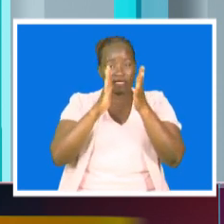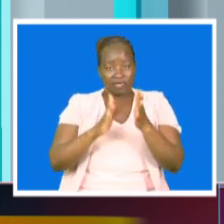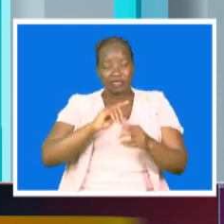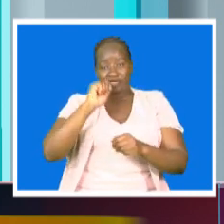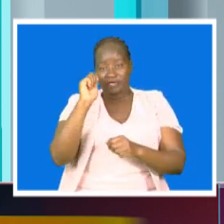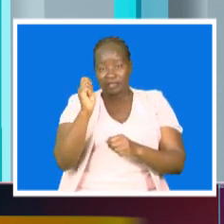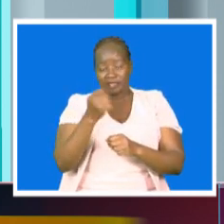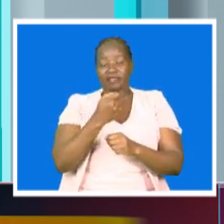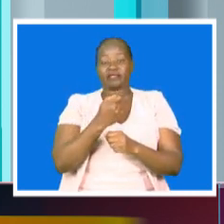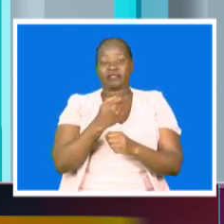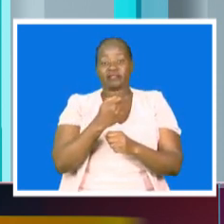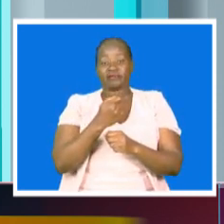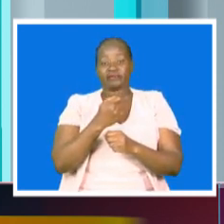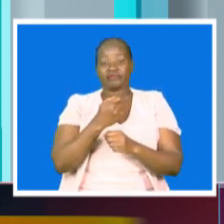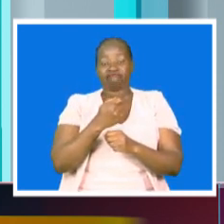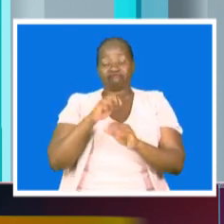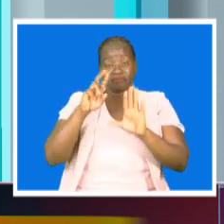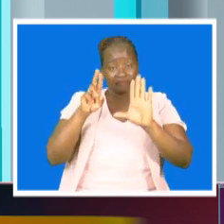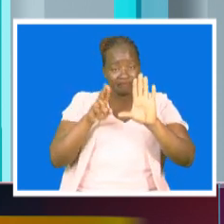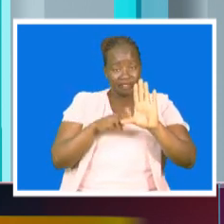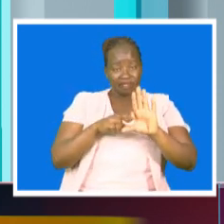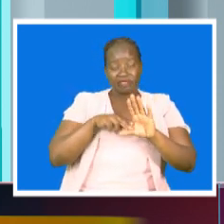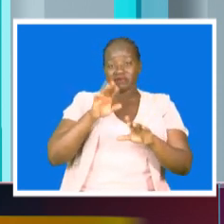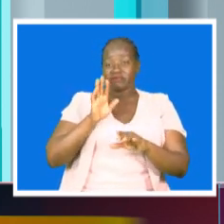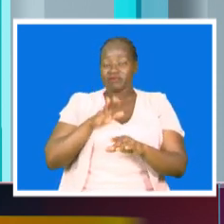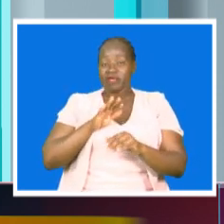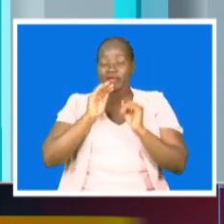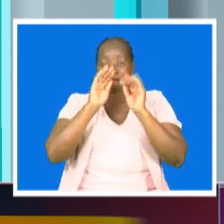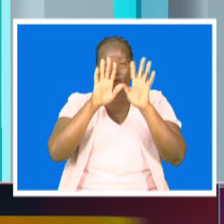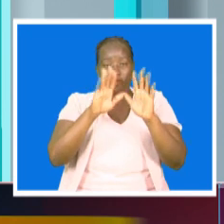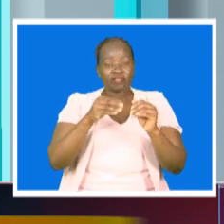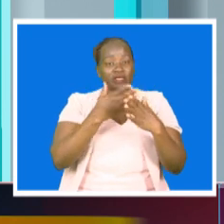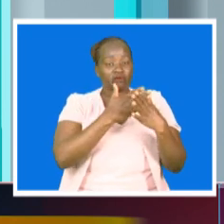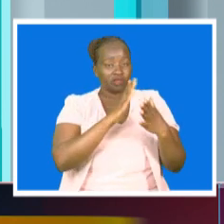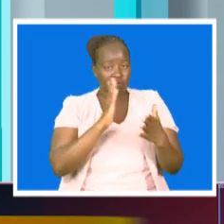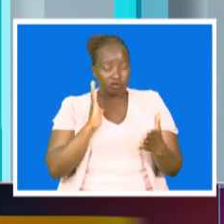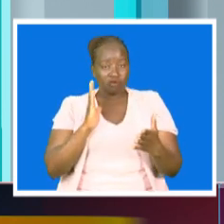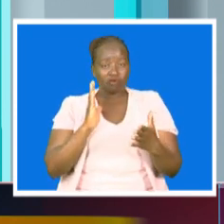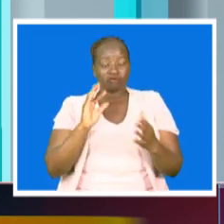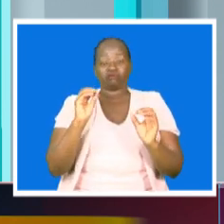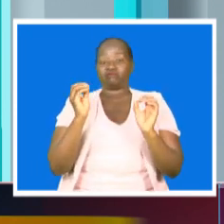na utinage turua kia otumia kana kia atumia kifatine wakoro gekiru tururo tole mwari